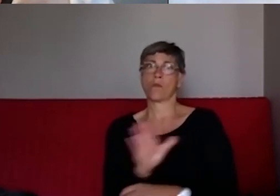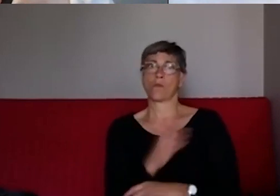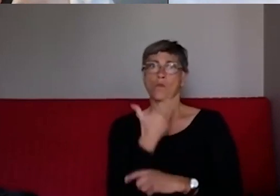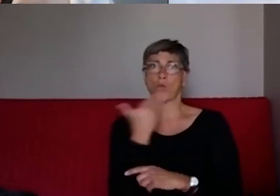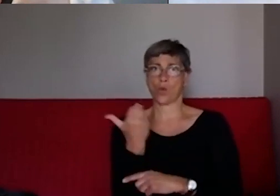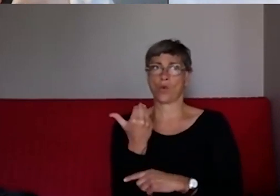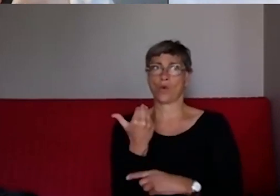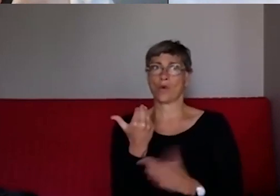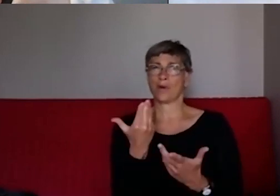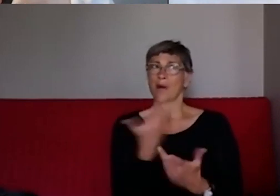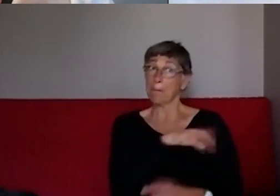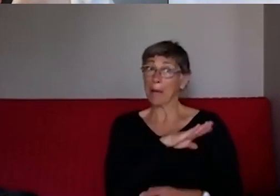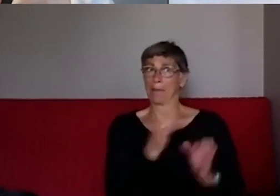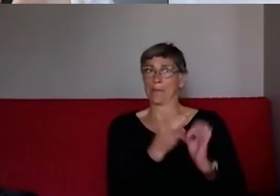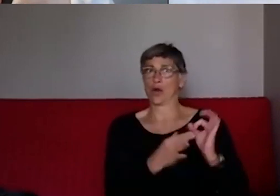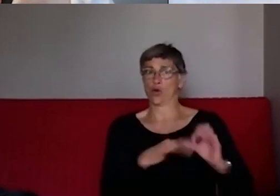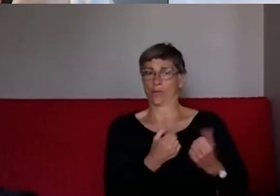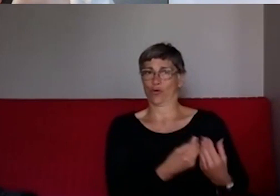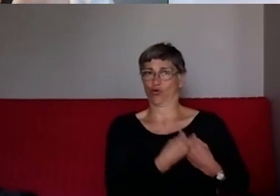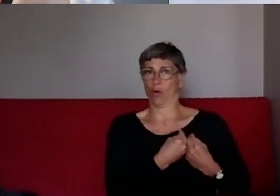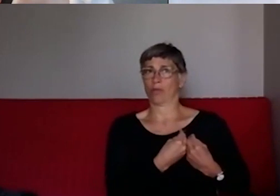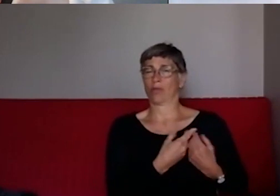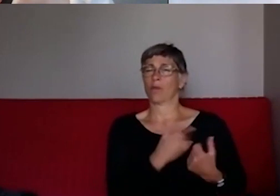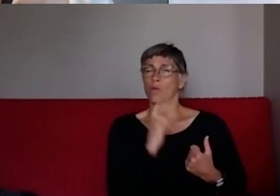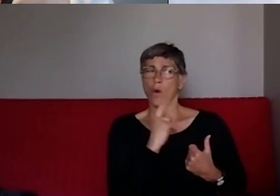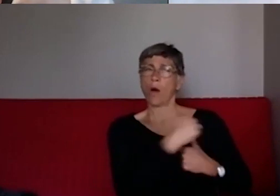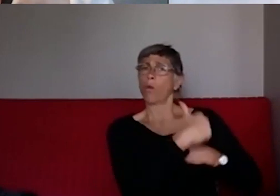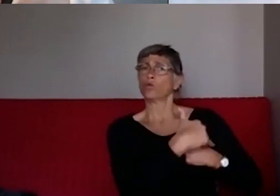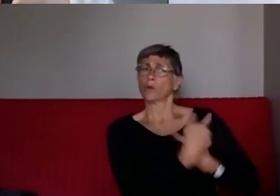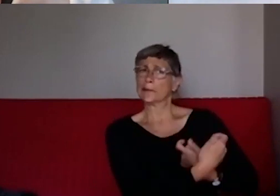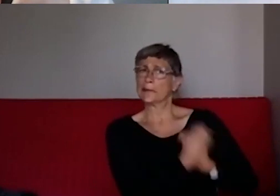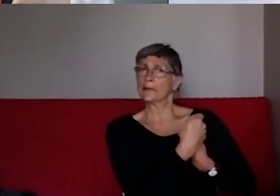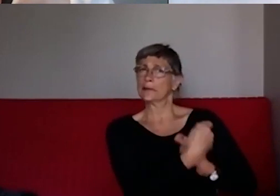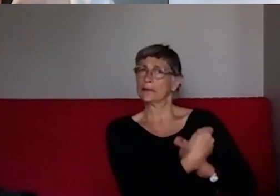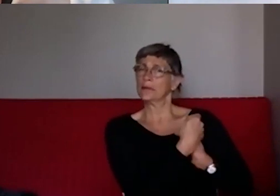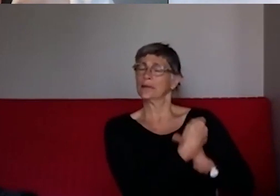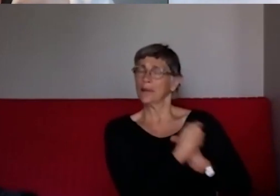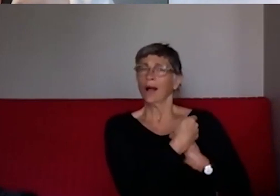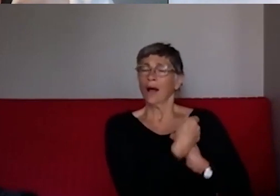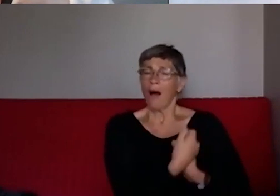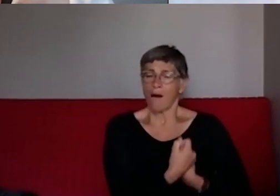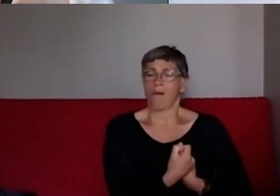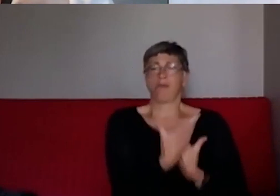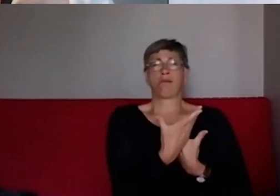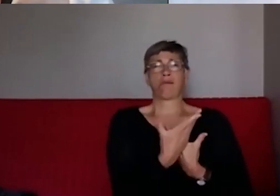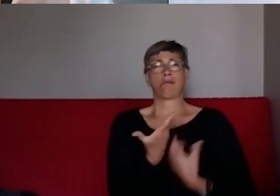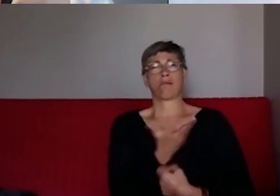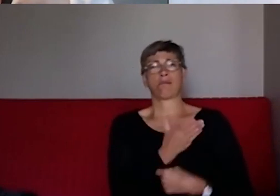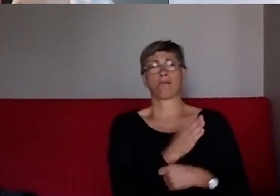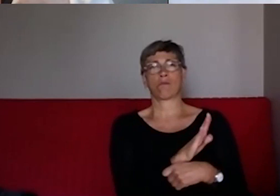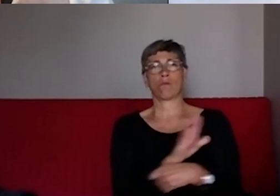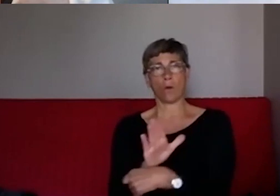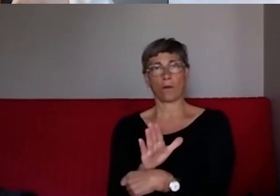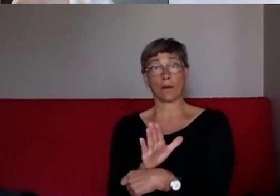le consultant va le pousser un peu dans ses retranchements pour exprimer qui il est. Donc, est-ce que c'est pas